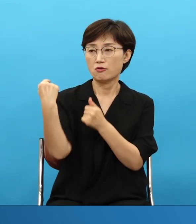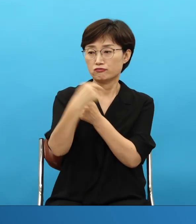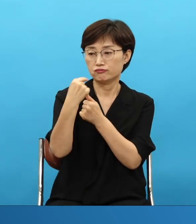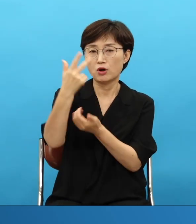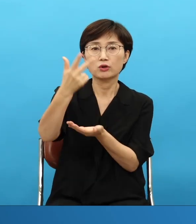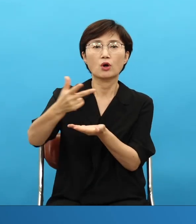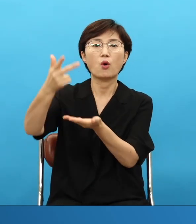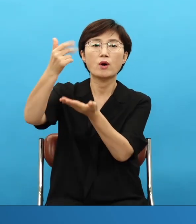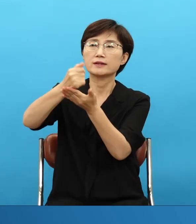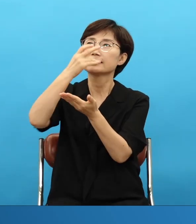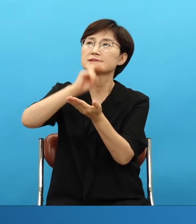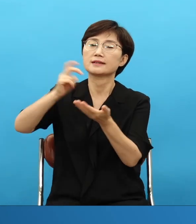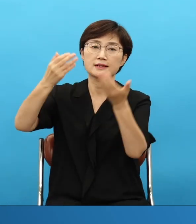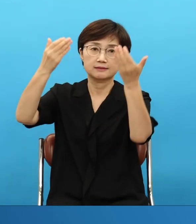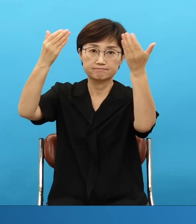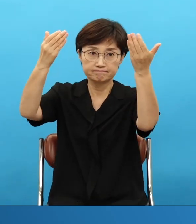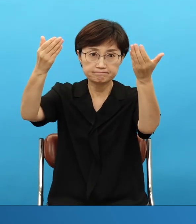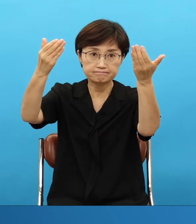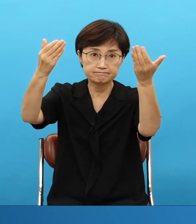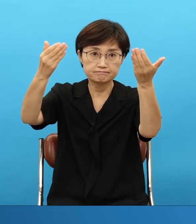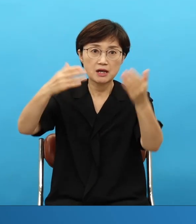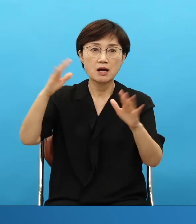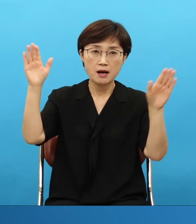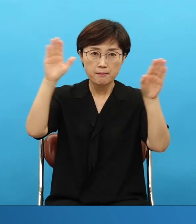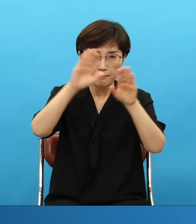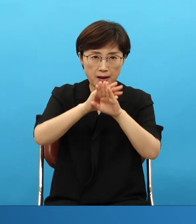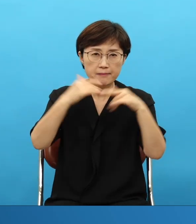나를 훈계하신 여호와를 송축할지라.